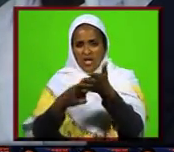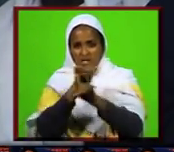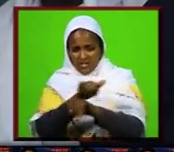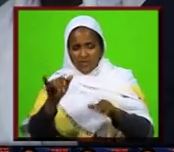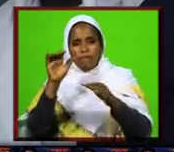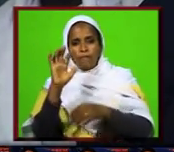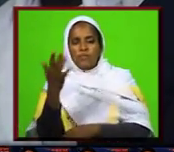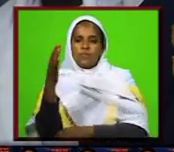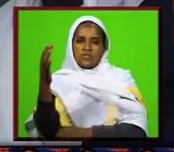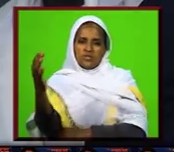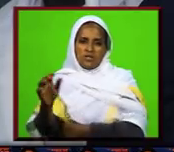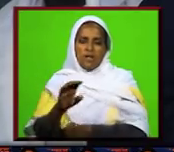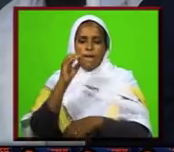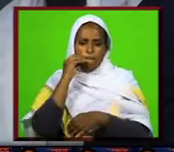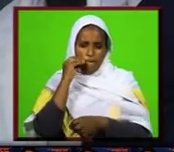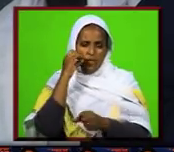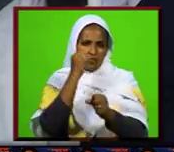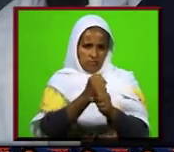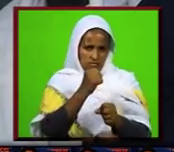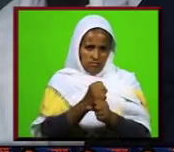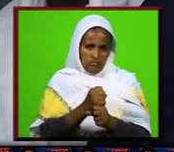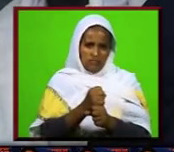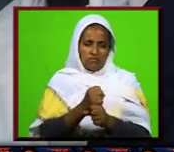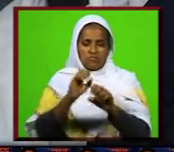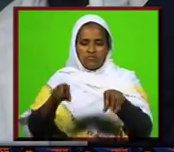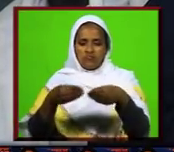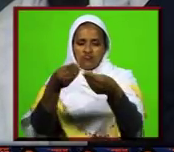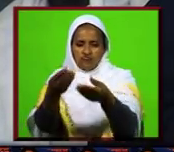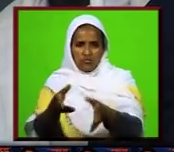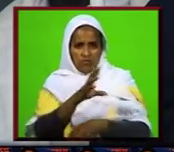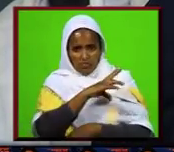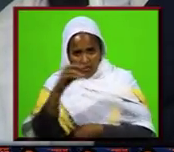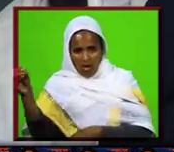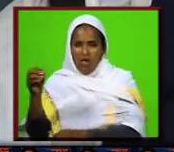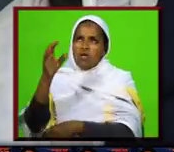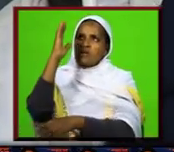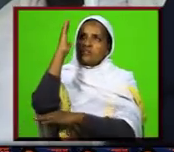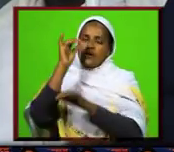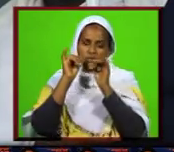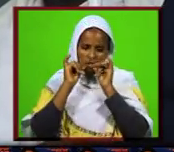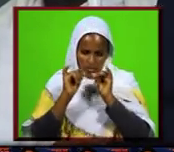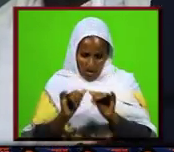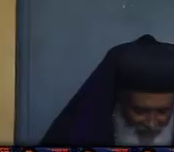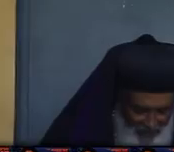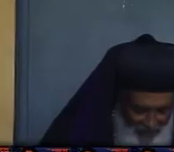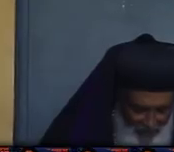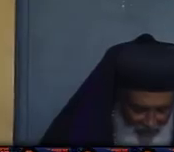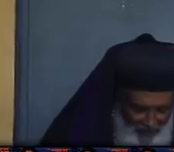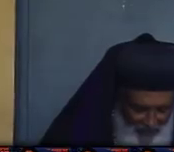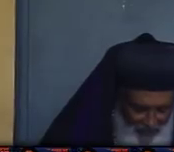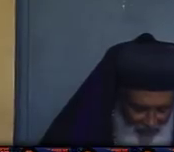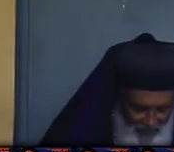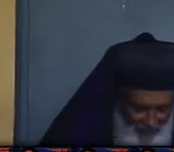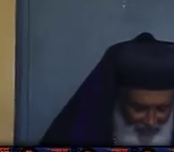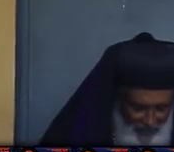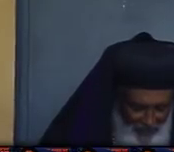መሰለ ቤት ሰርተው አስረክቦናልና እግዚአብሔር ይባርክልኝ ነው የምለው። እኔ